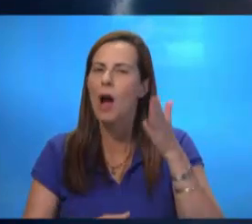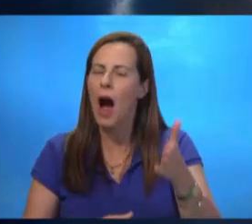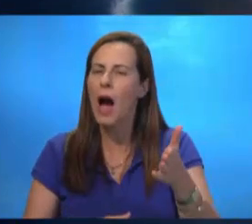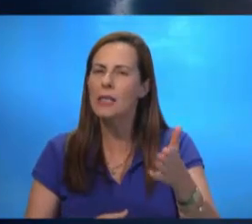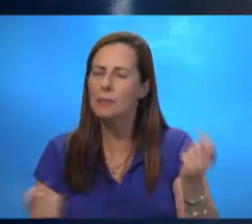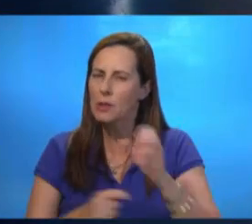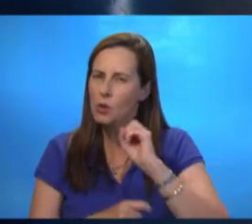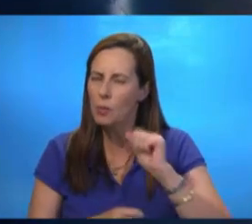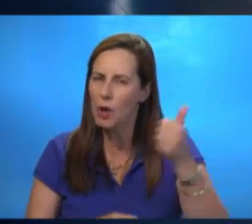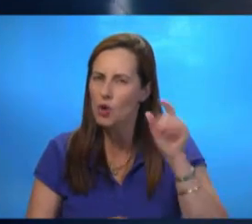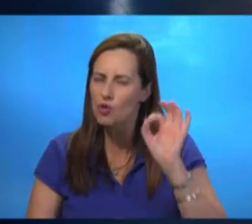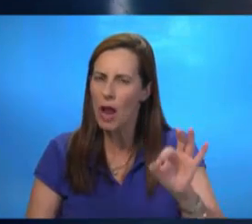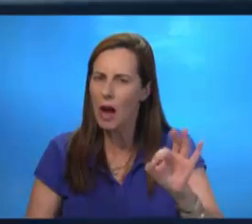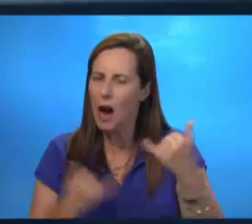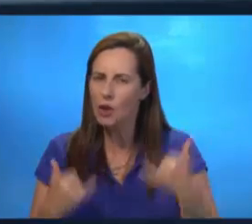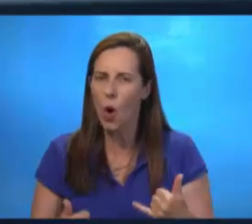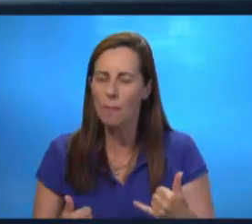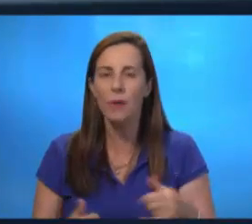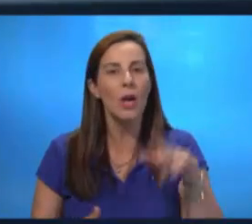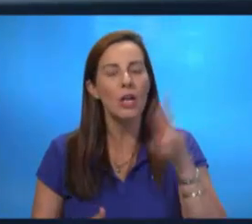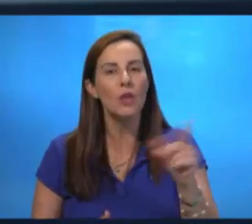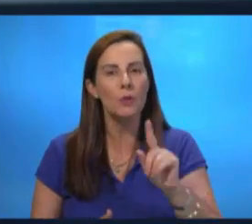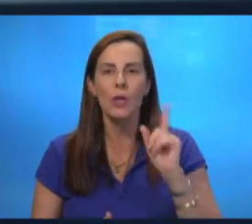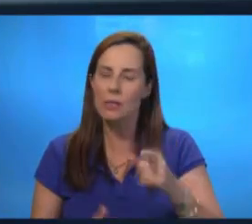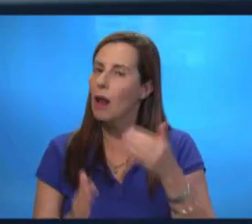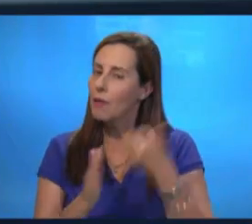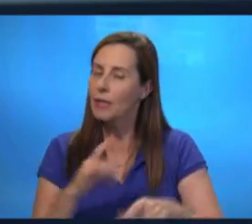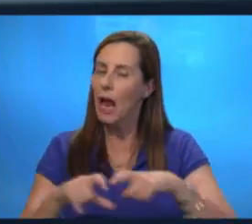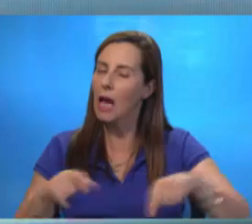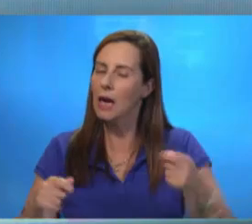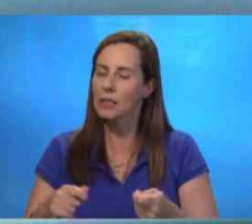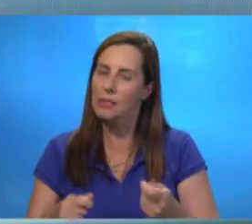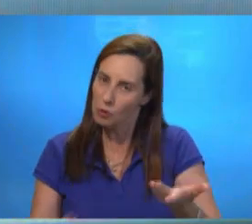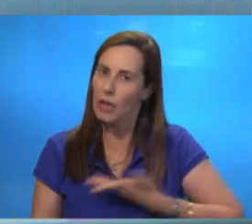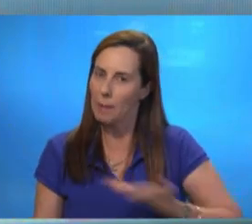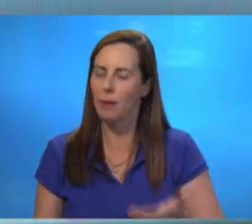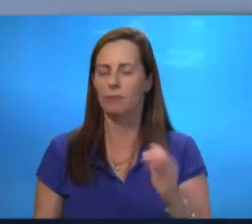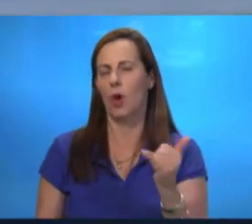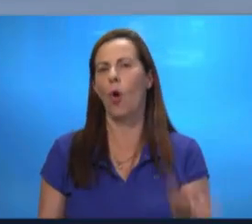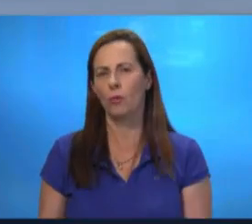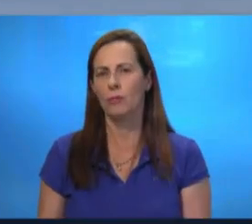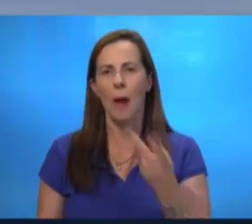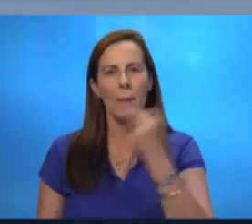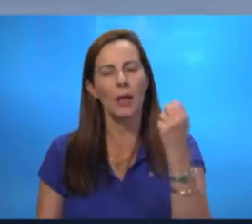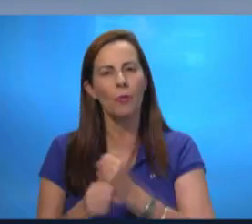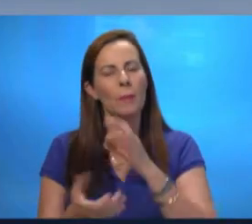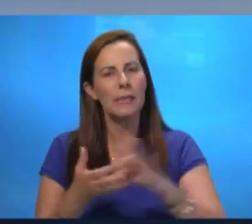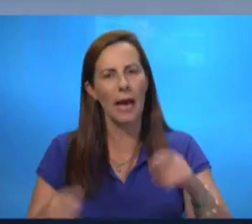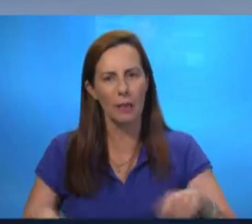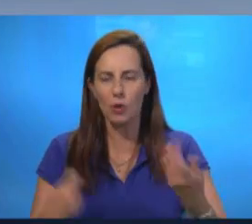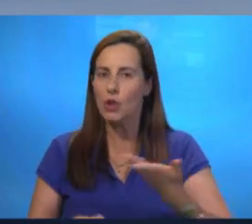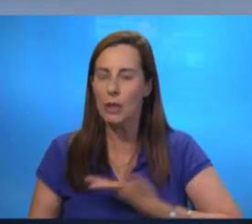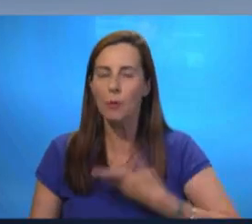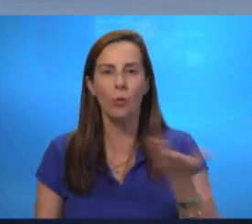ראשון שלך היום. יש מי שיצטרך לוותר על הכרטיסים, שקיבל. נכון, 200 עובדי משרד התרבות שקיבלו את הזכות